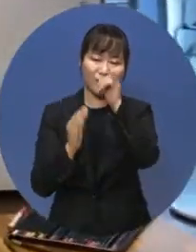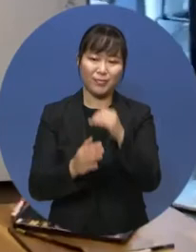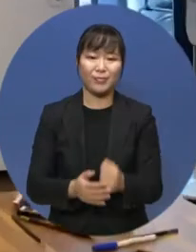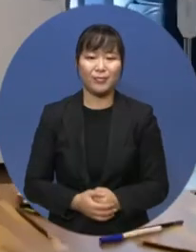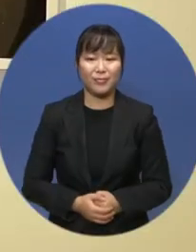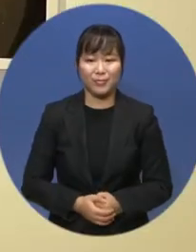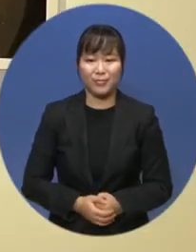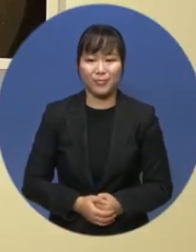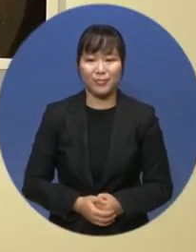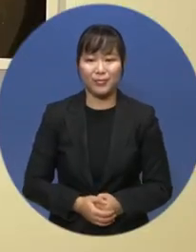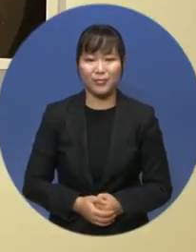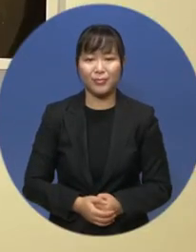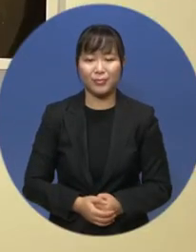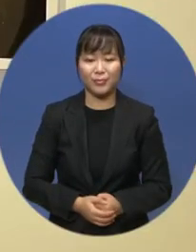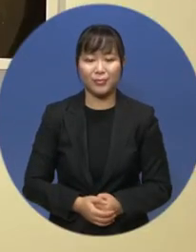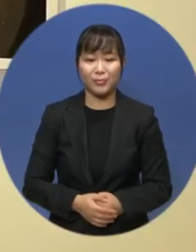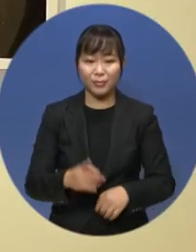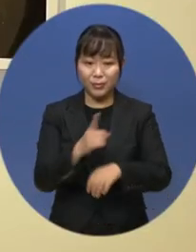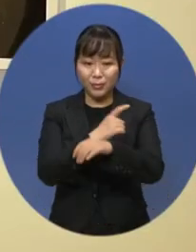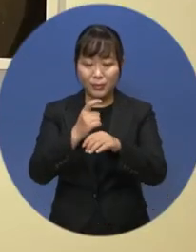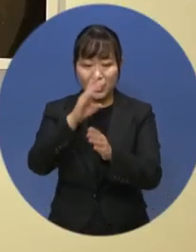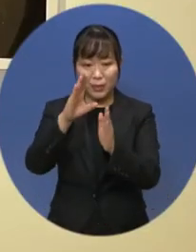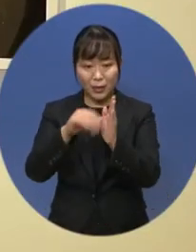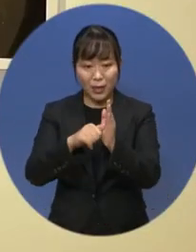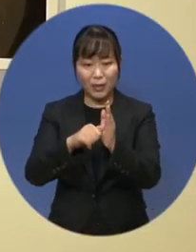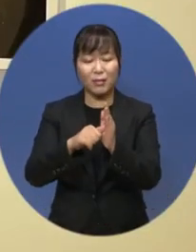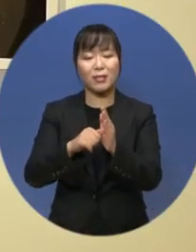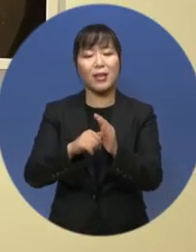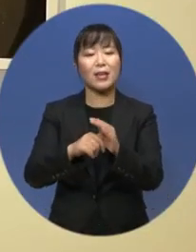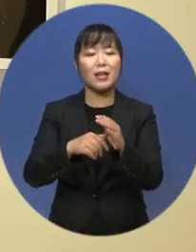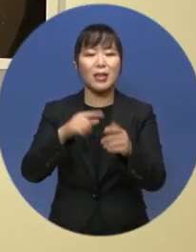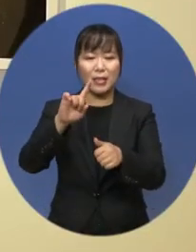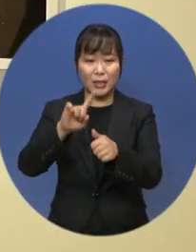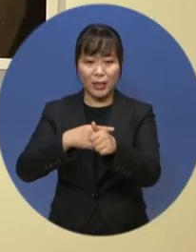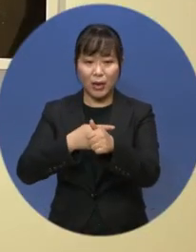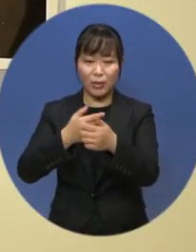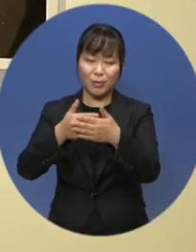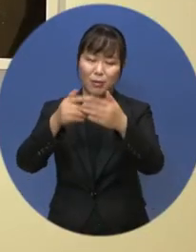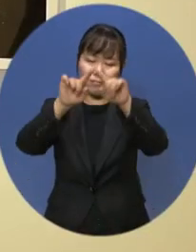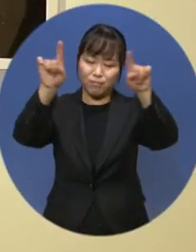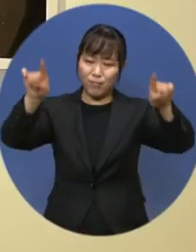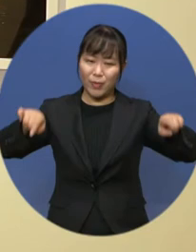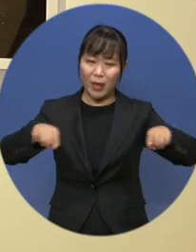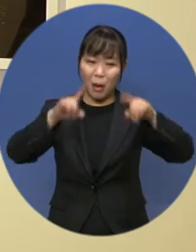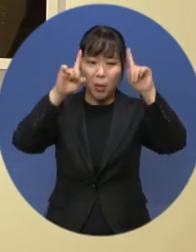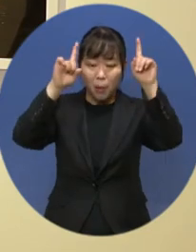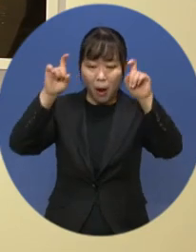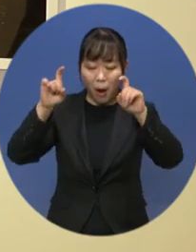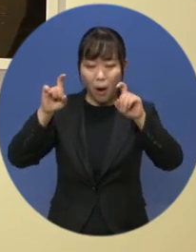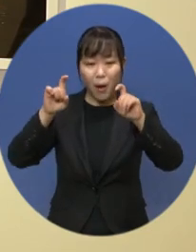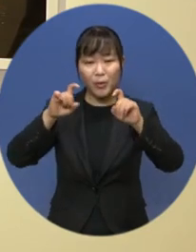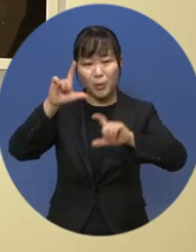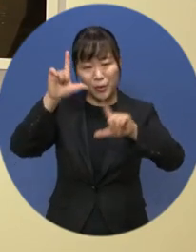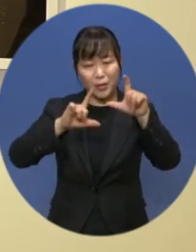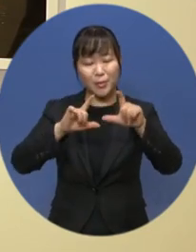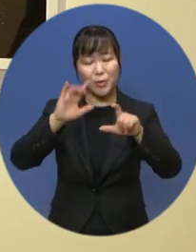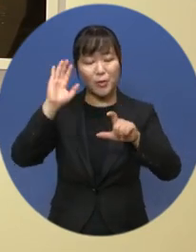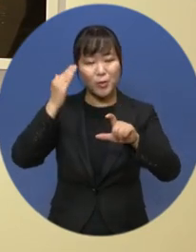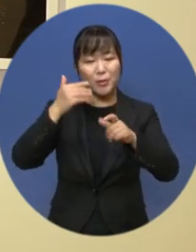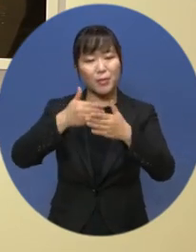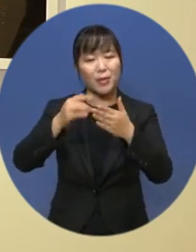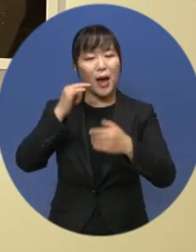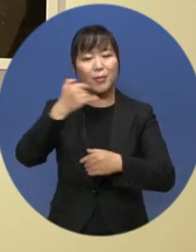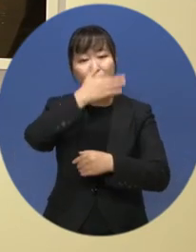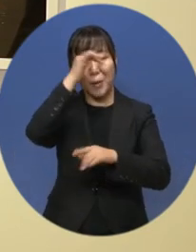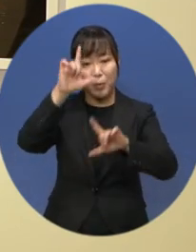있습니다. 디지털 시대에 자연을 화폭삼아 표현한 아름다운 모습들은 현대 미술에 있어서 사진이